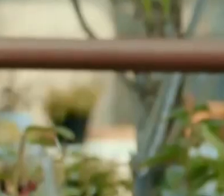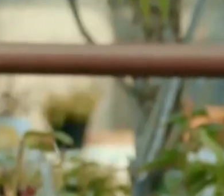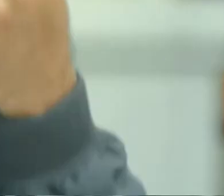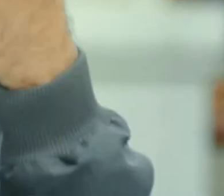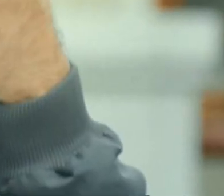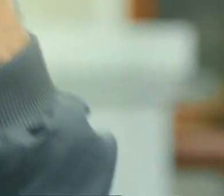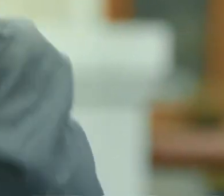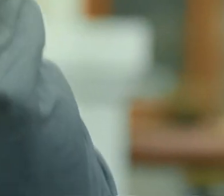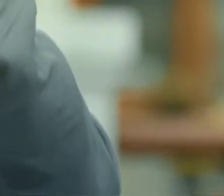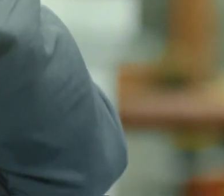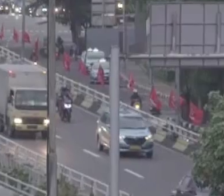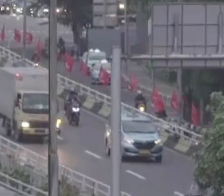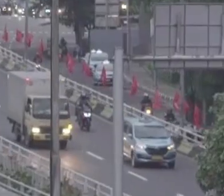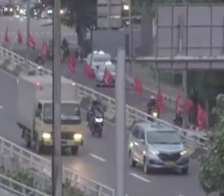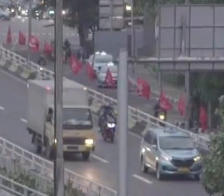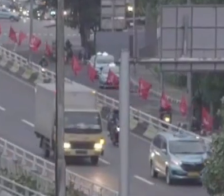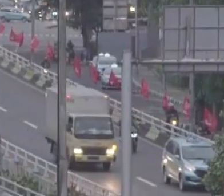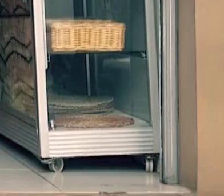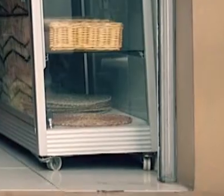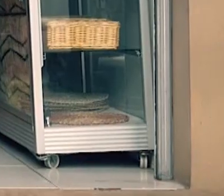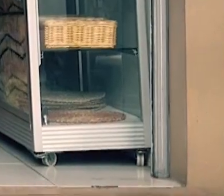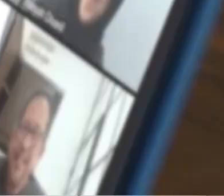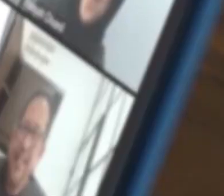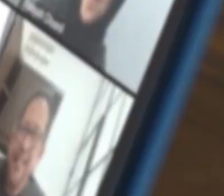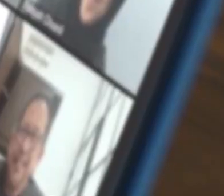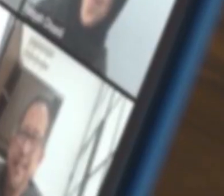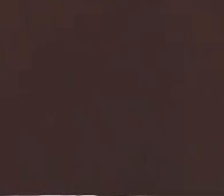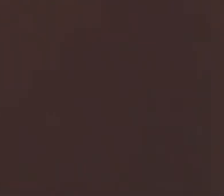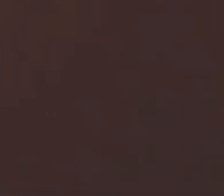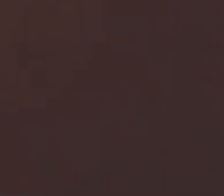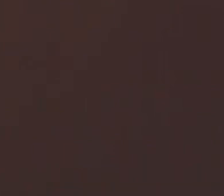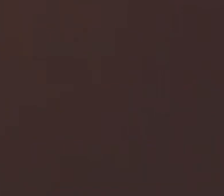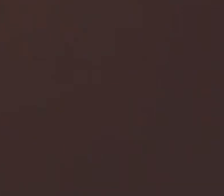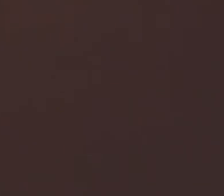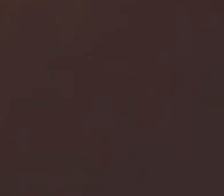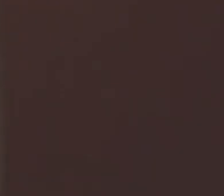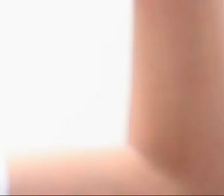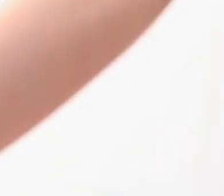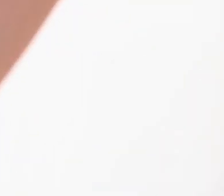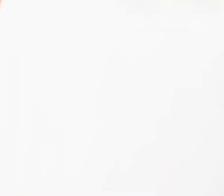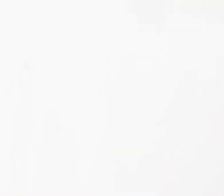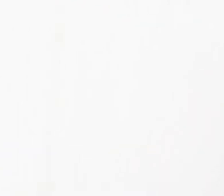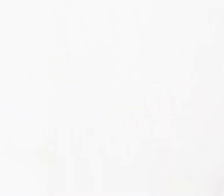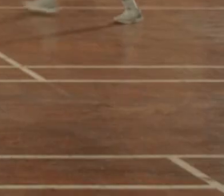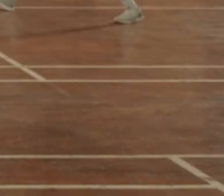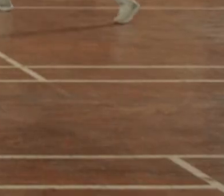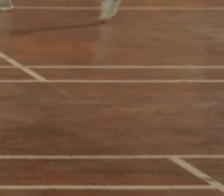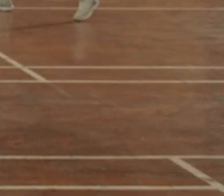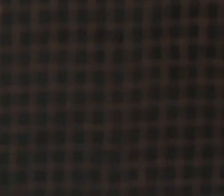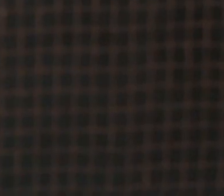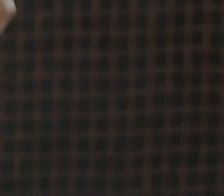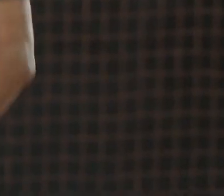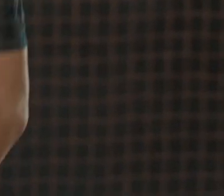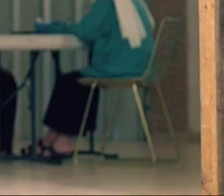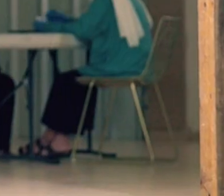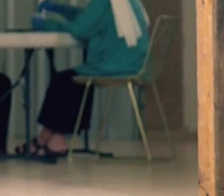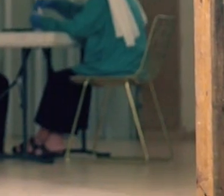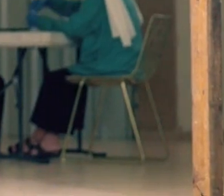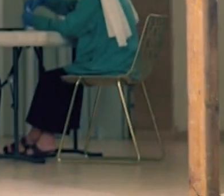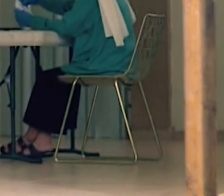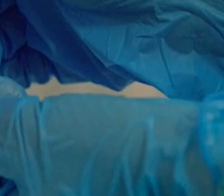Kencangkan lagi maskermu. Kurangi mobilitas dan hanya untuk yang perlu. Rutin olahraga dan vaksinasi